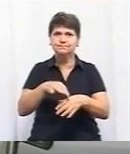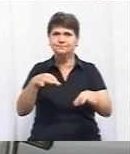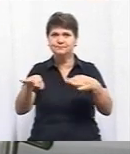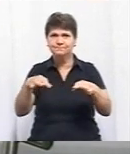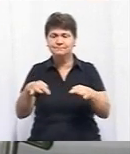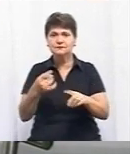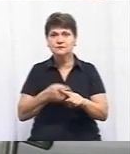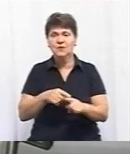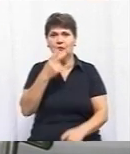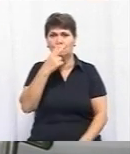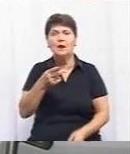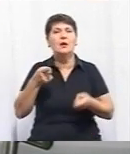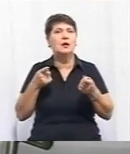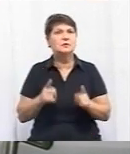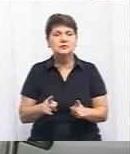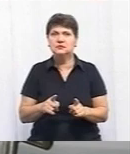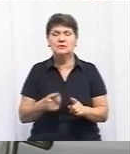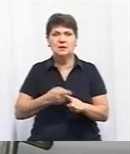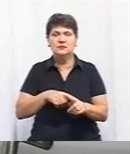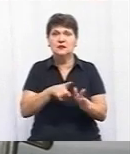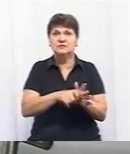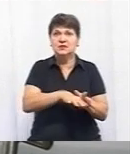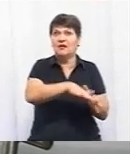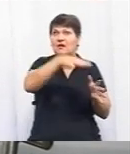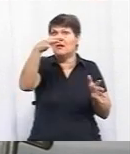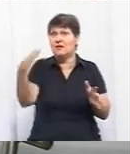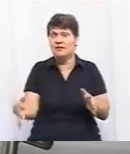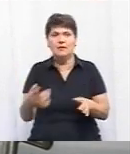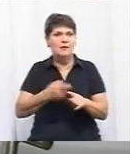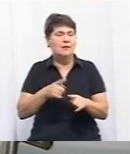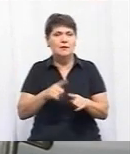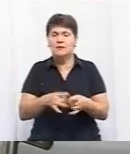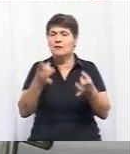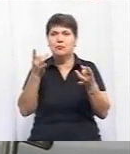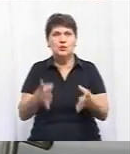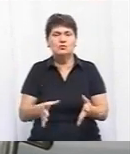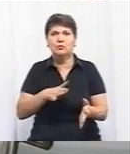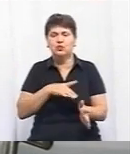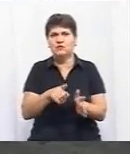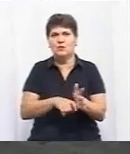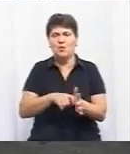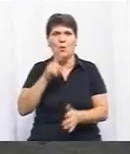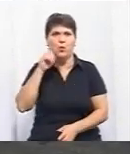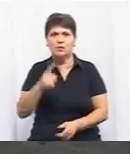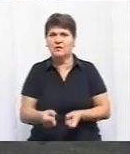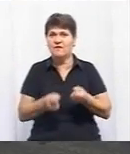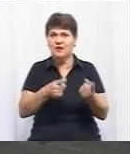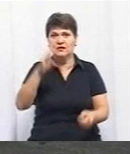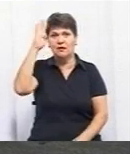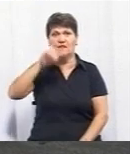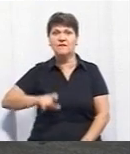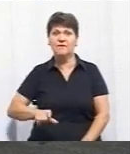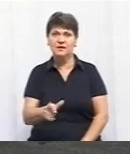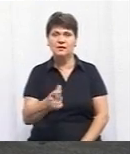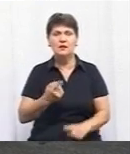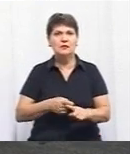ми бачили, це дійсно не прорвало якісь сміттєзвалища, а це просто було сміття, яке українці викинули в річку. І це